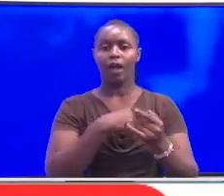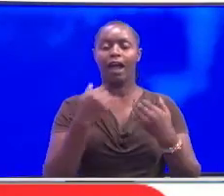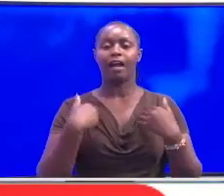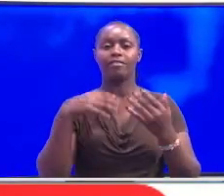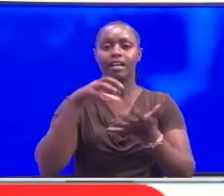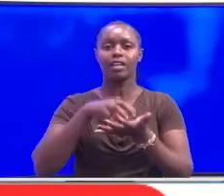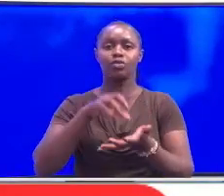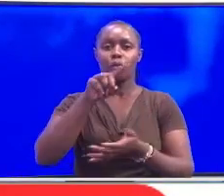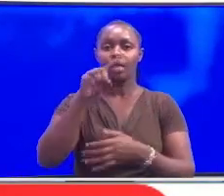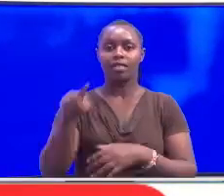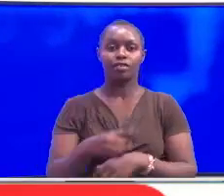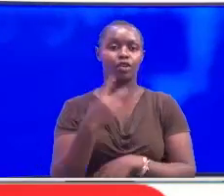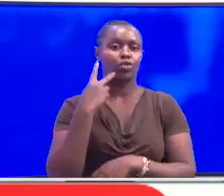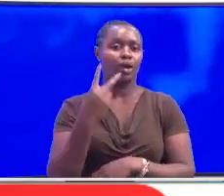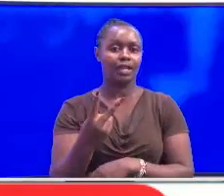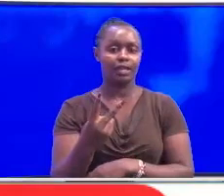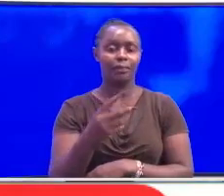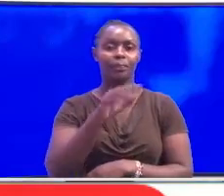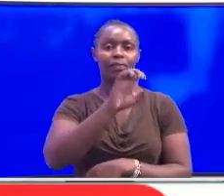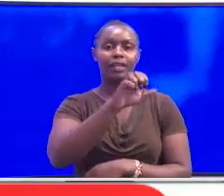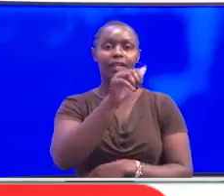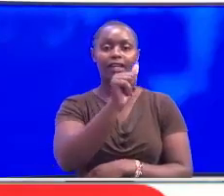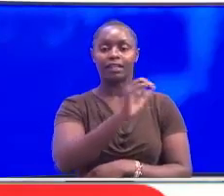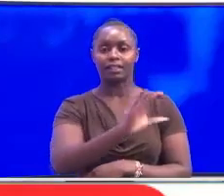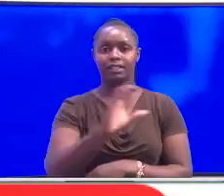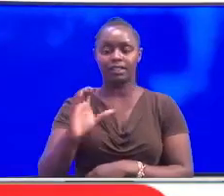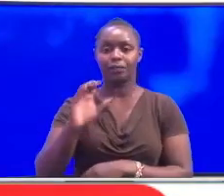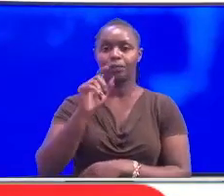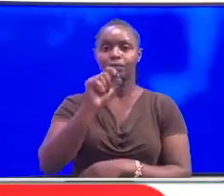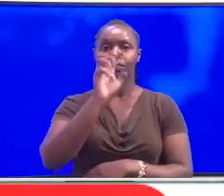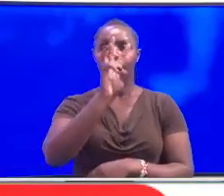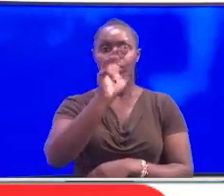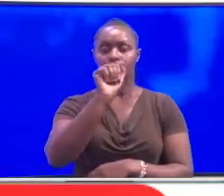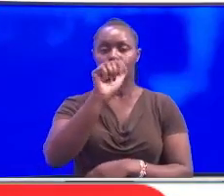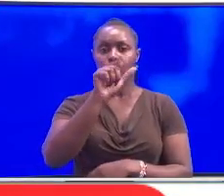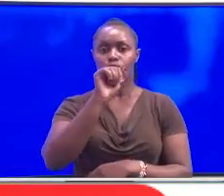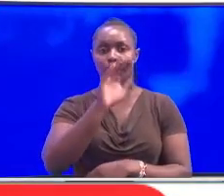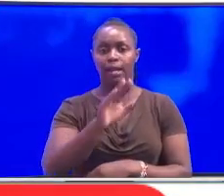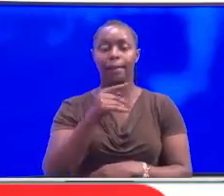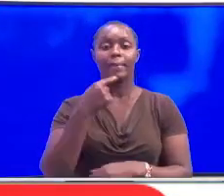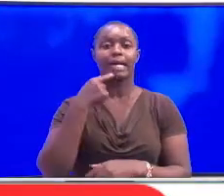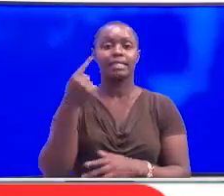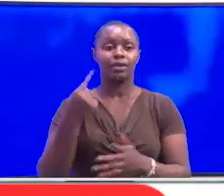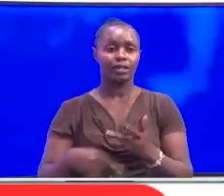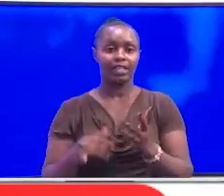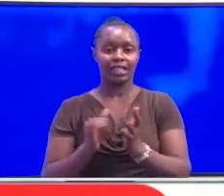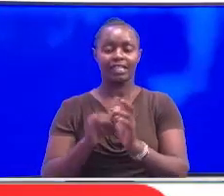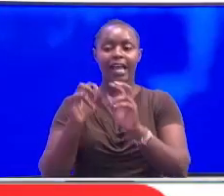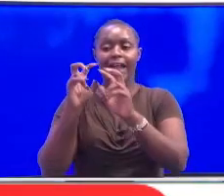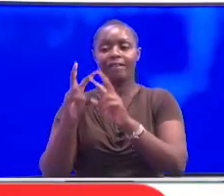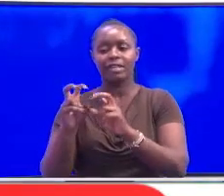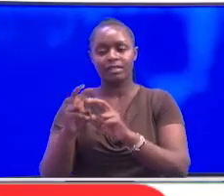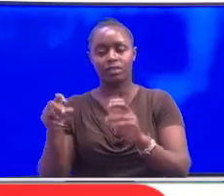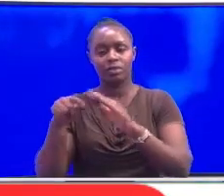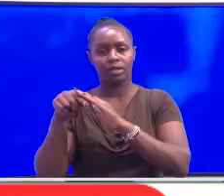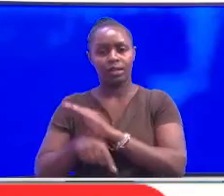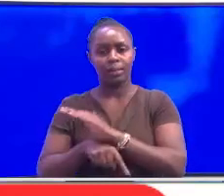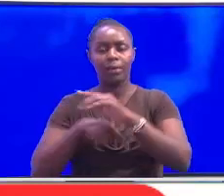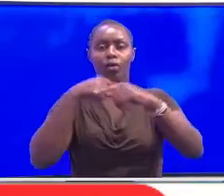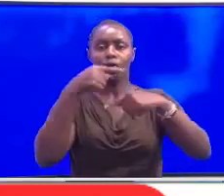Afisa mkuu mtendaji wa EACC Twalib Mbarak amefichua kuwa uchunguzi wa kina unaendelea